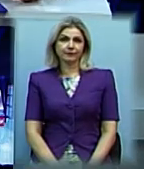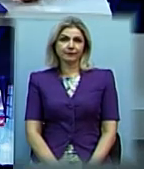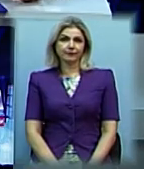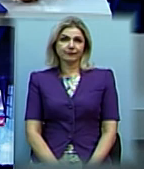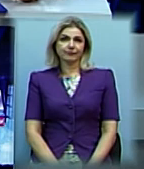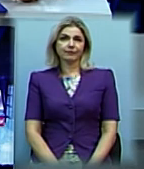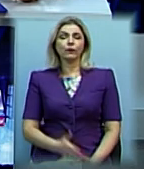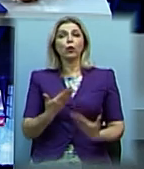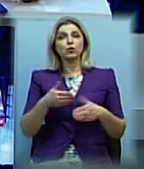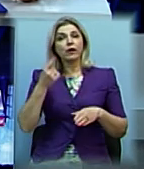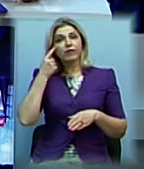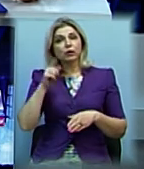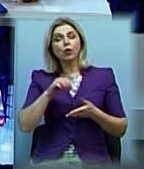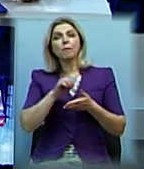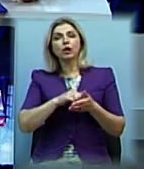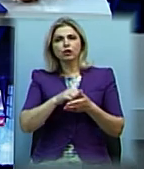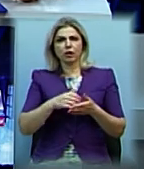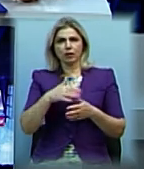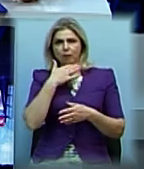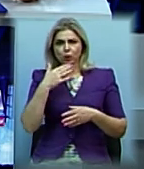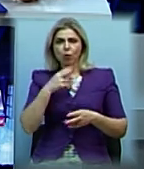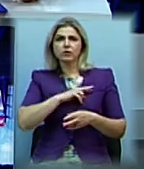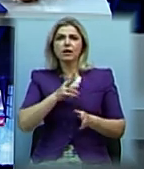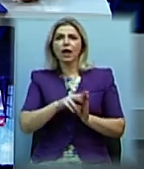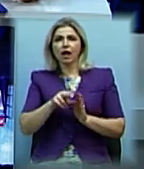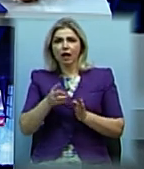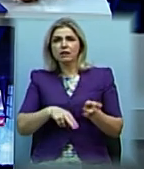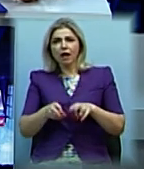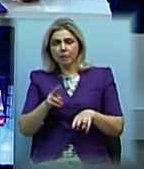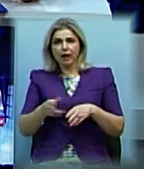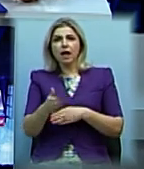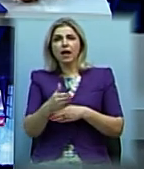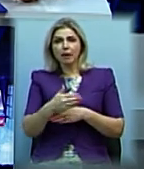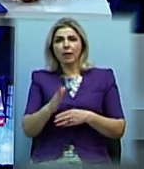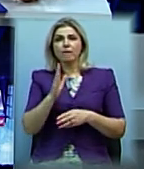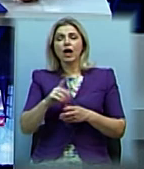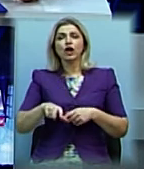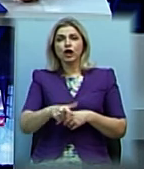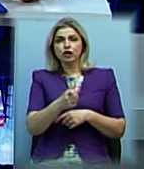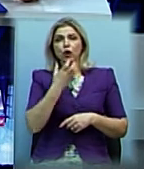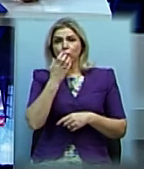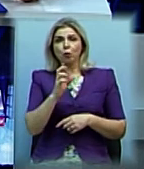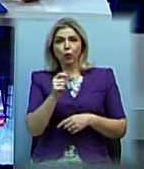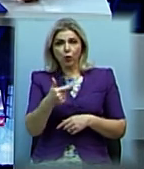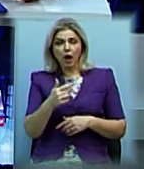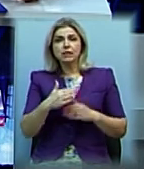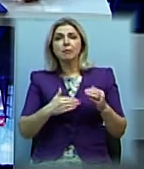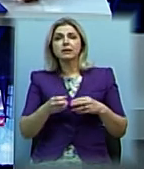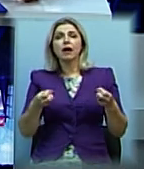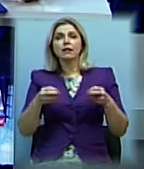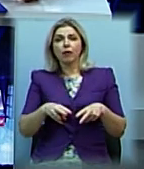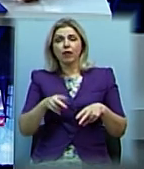І стала відома причина масової загибелі риби у береговій зоні річки Південний Буг. Фахівці Головного